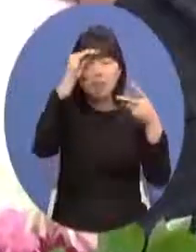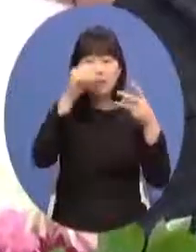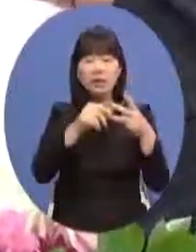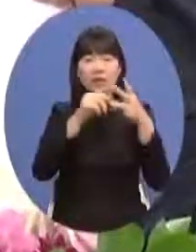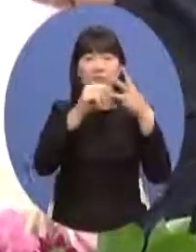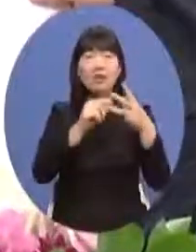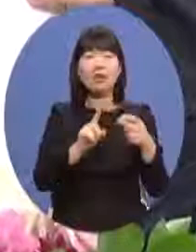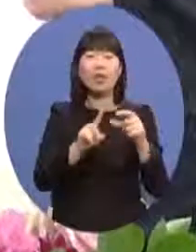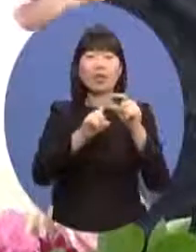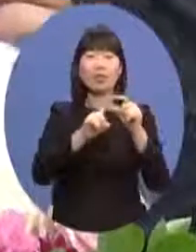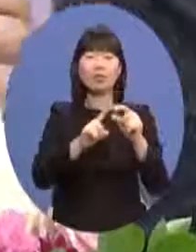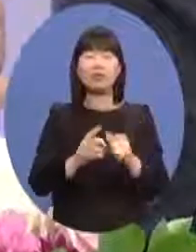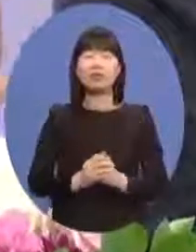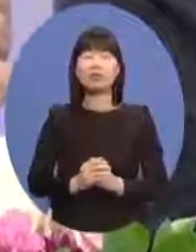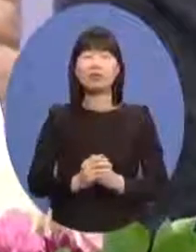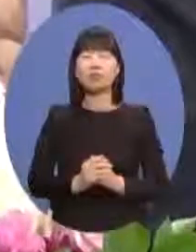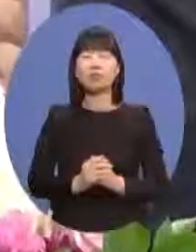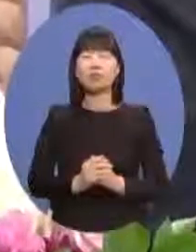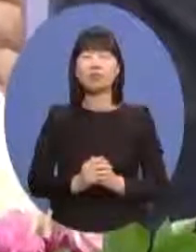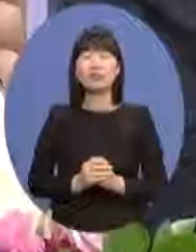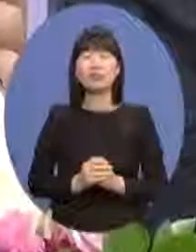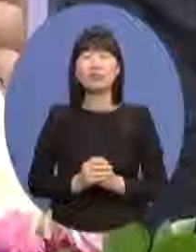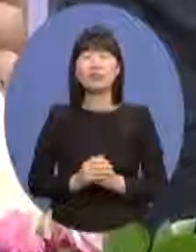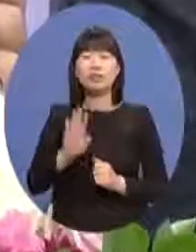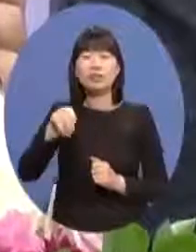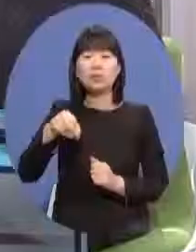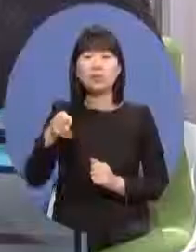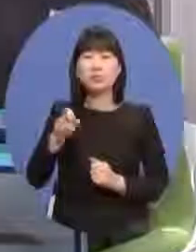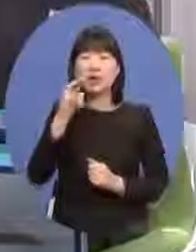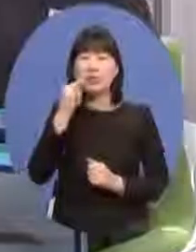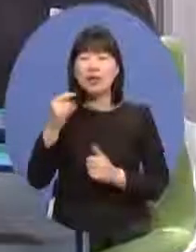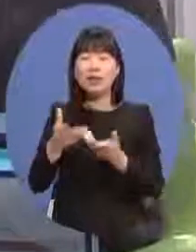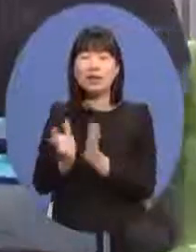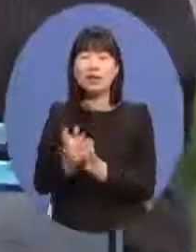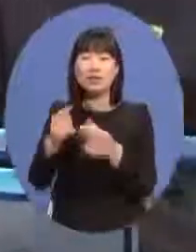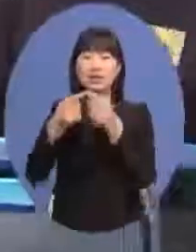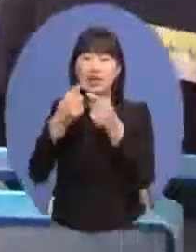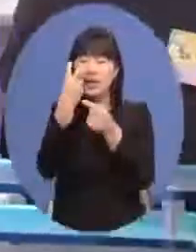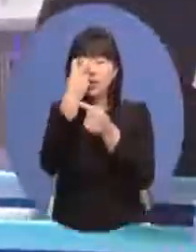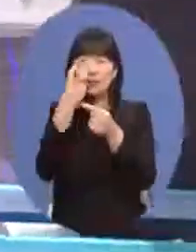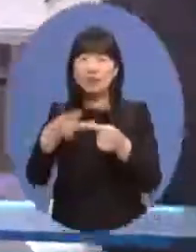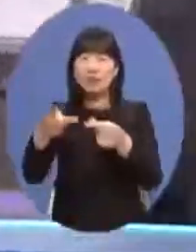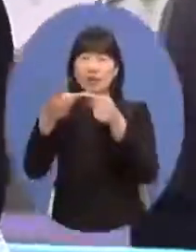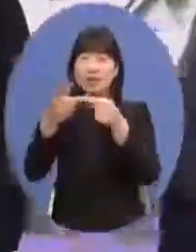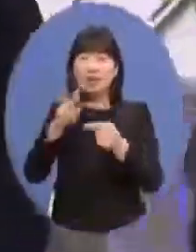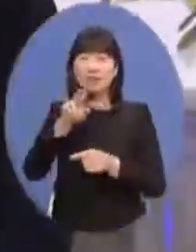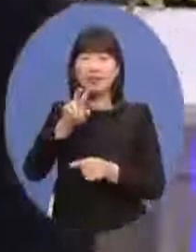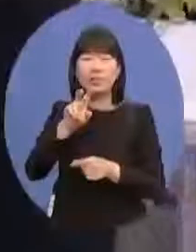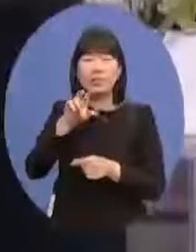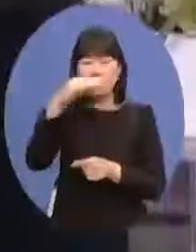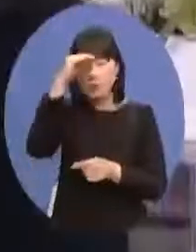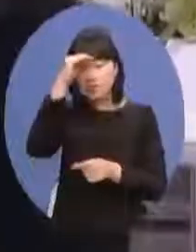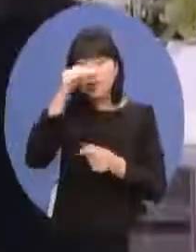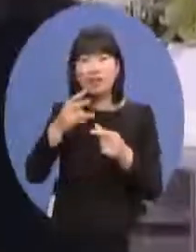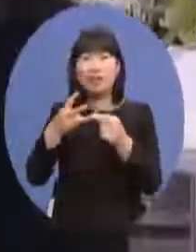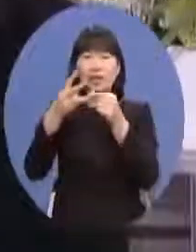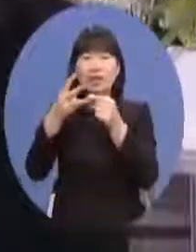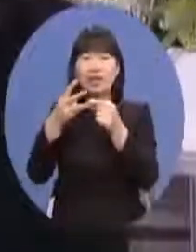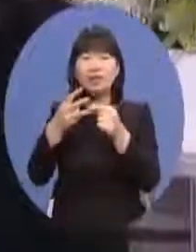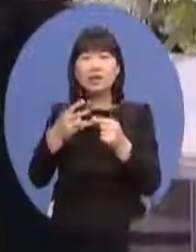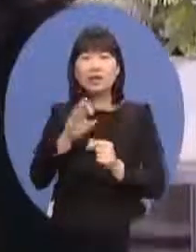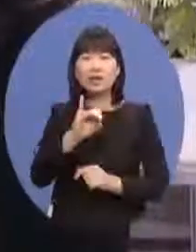언어 이렇게 쓰셨고요. 다음 부평맘 팀 1번 관찰, 2번 모델,